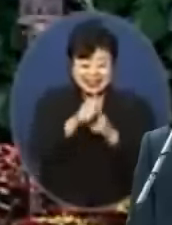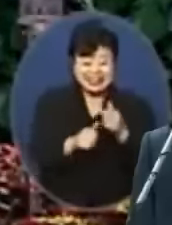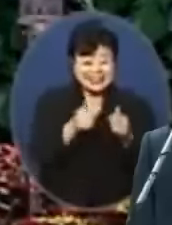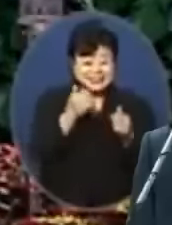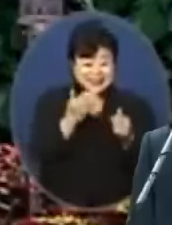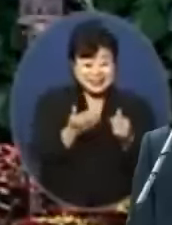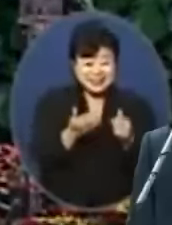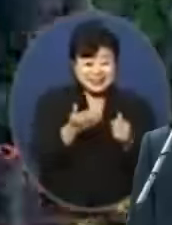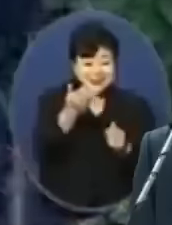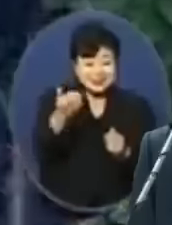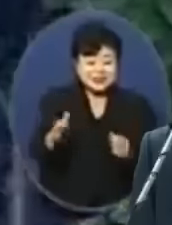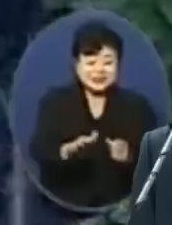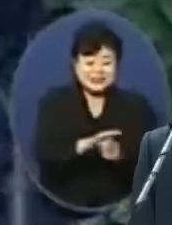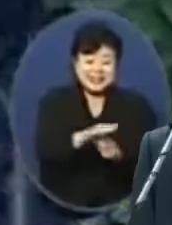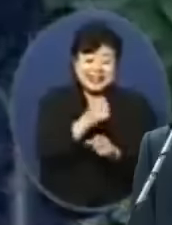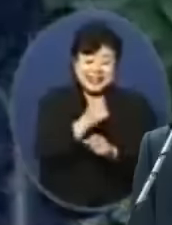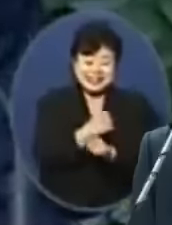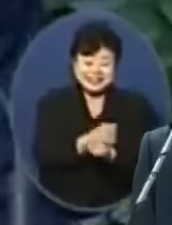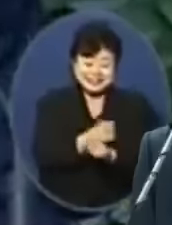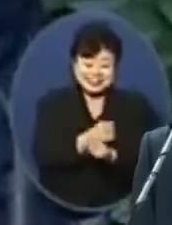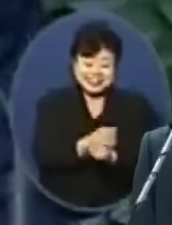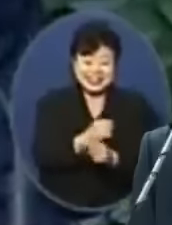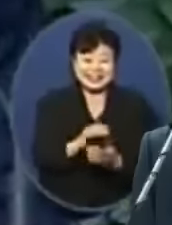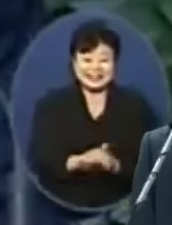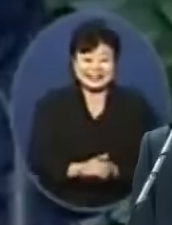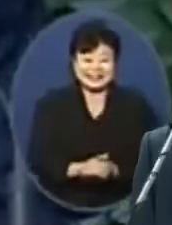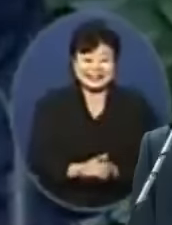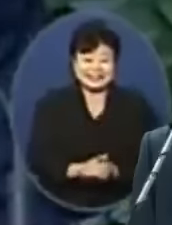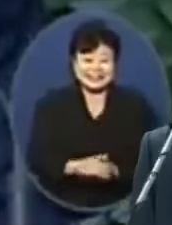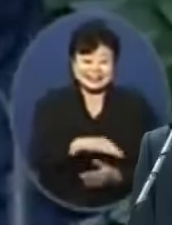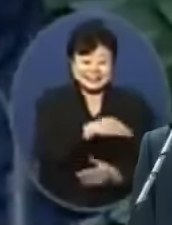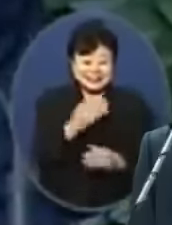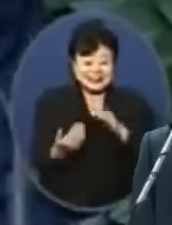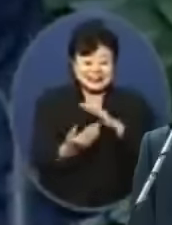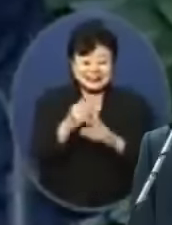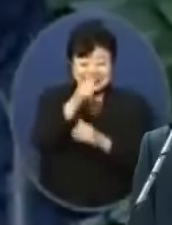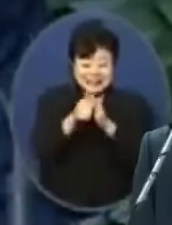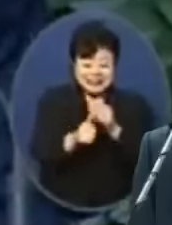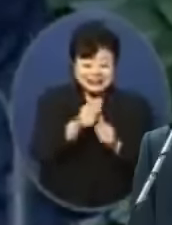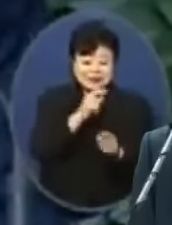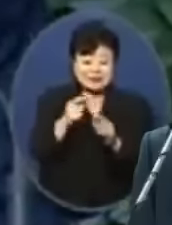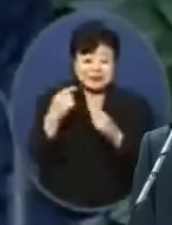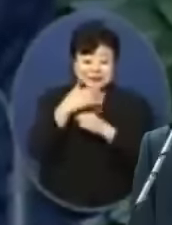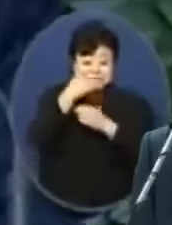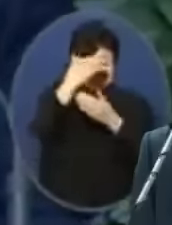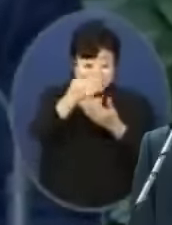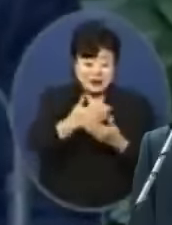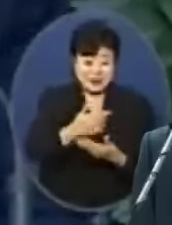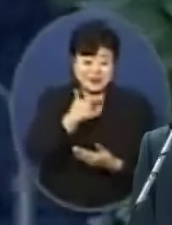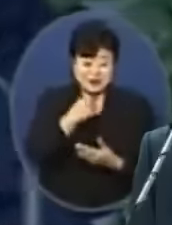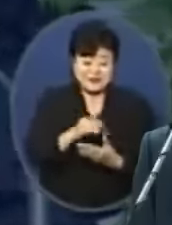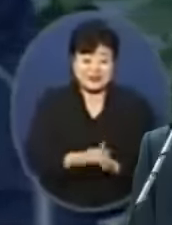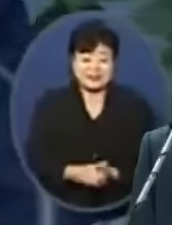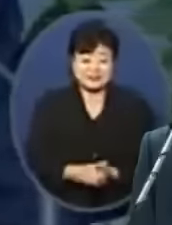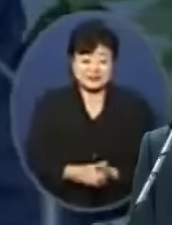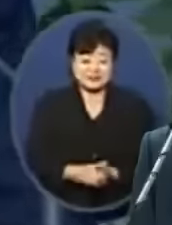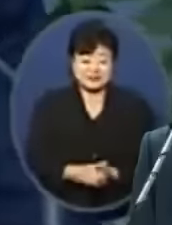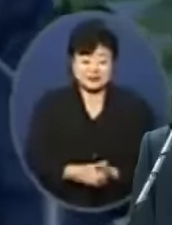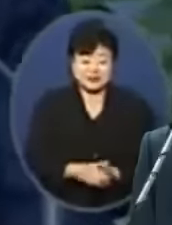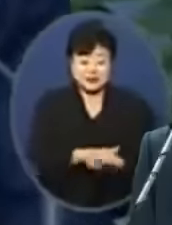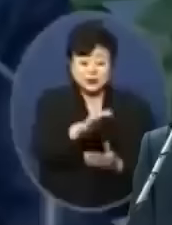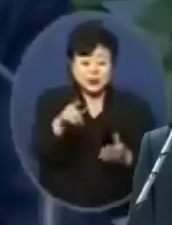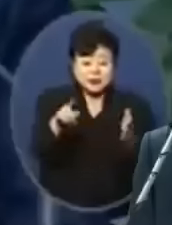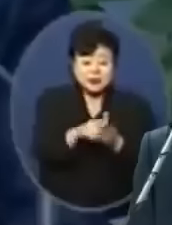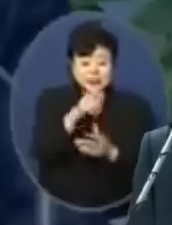하나님이 여러분을 사랑하십니다. 전능하신 하나님이란 제목으로 은혜의 말씀을 나누겠습니다.